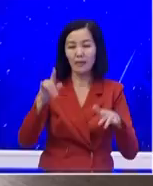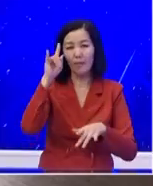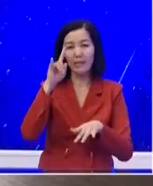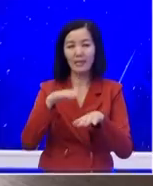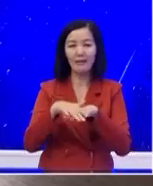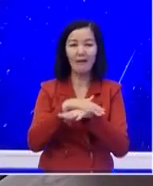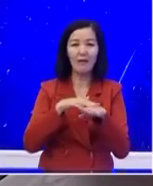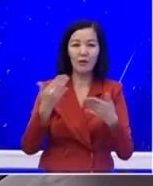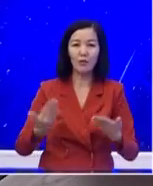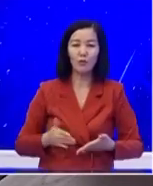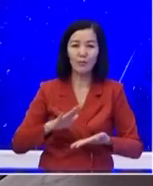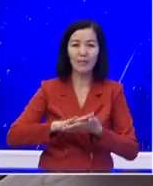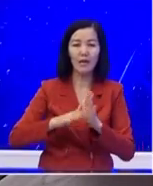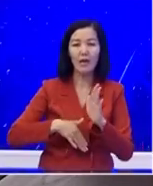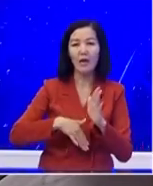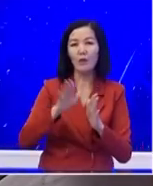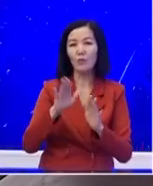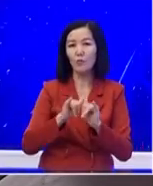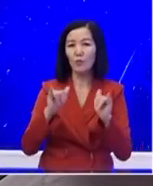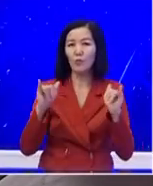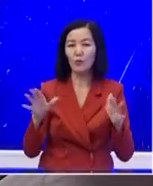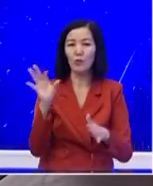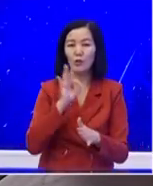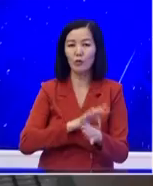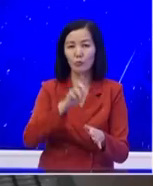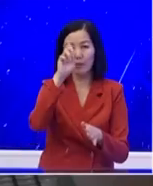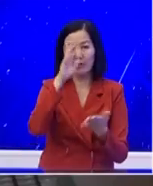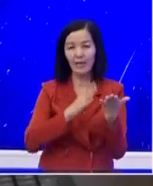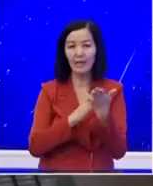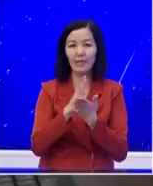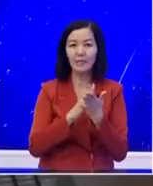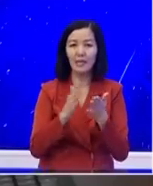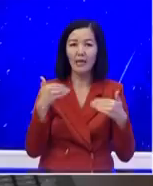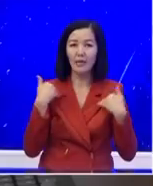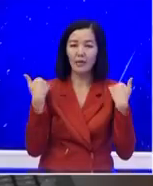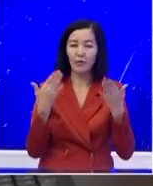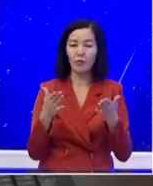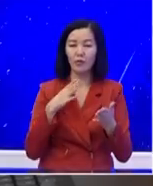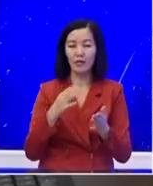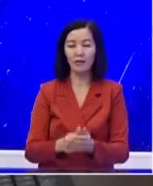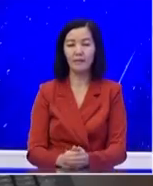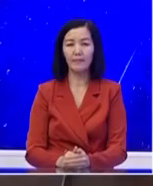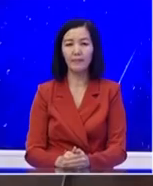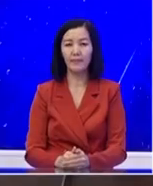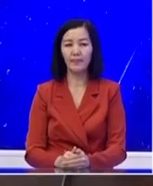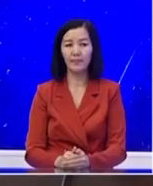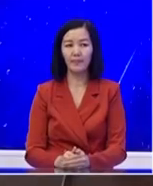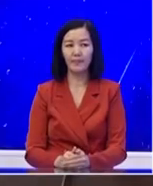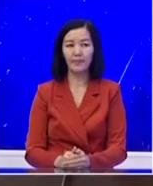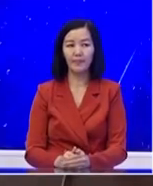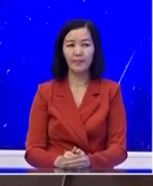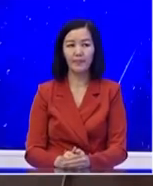тұрмыс сапасы мен әл-ауқатының артуына үлес қосып жүрген мемлекеттік қызметшілерге жүрек жарды лебізін білдірді.